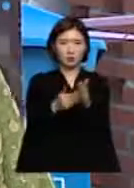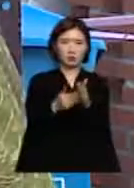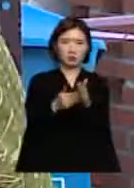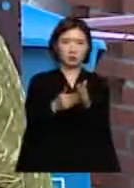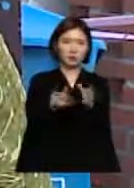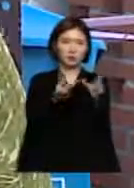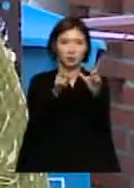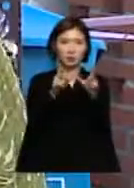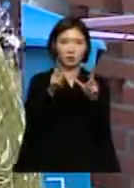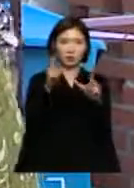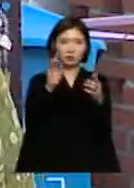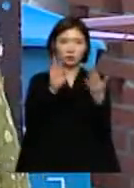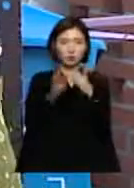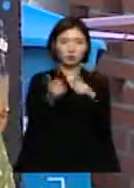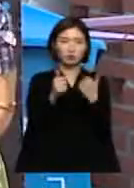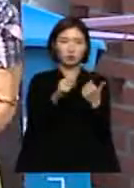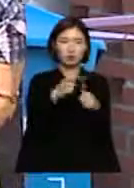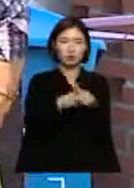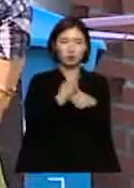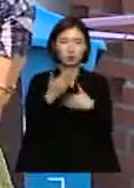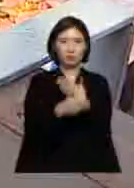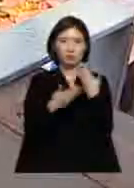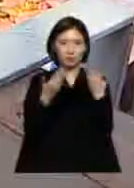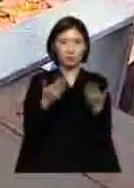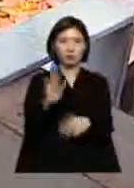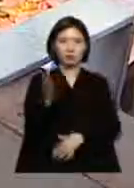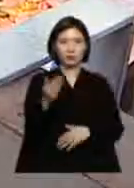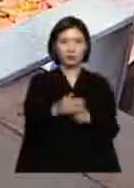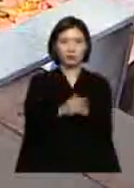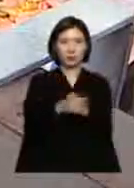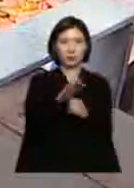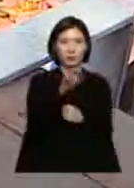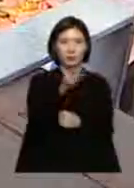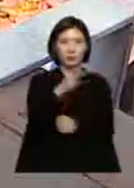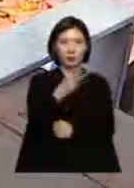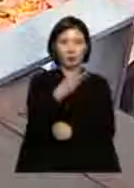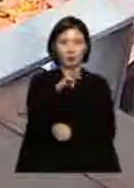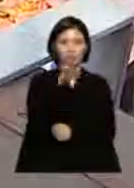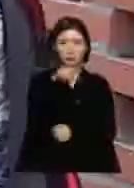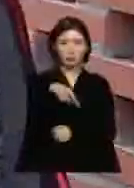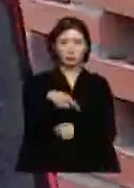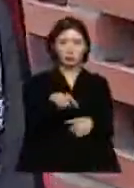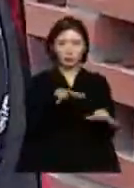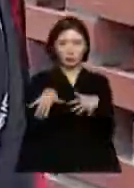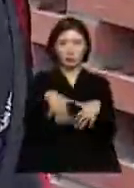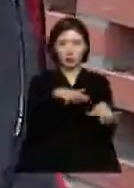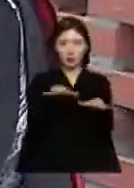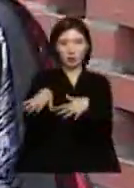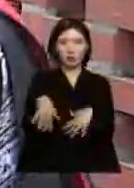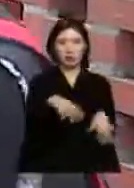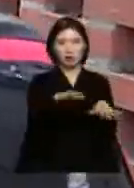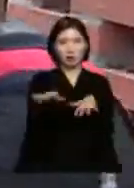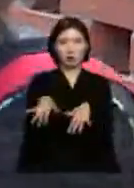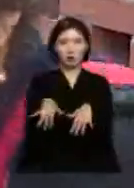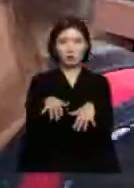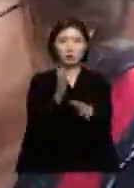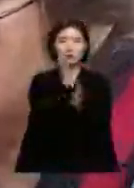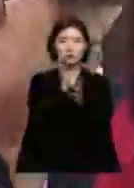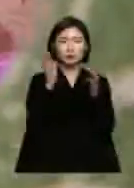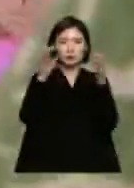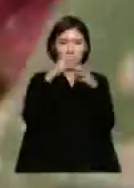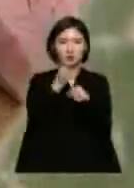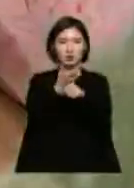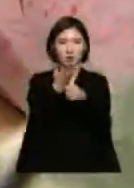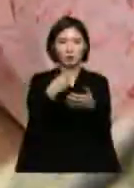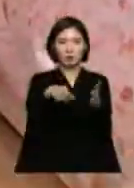돌아가셨어요. 자연스럽게 이렇게 봉사를 하게 됐어요. 열무와 얼갈이 배추가 절여지면 양념에 버무리고 김치를 전달하기